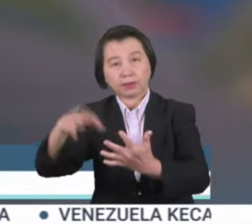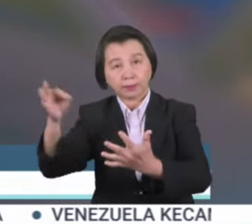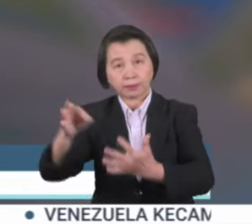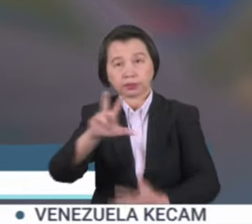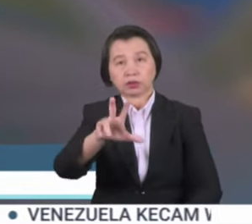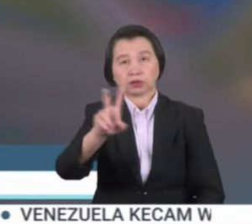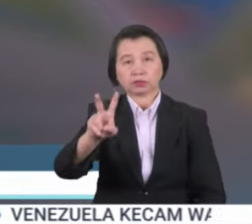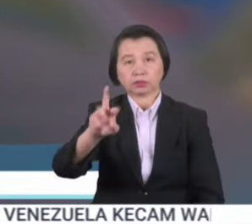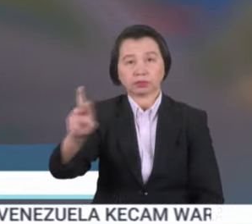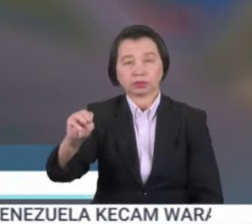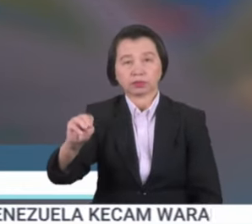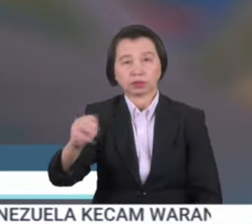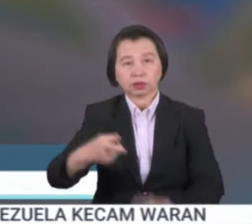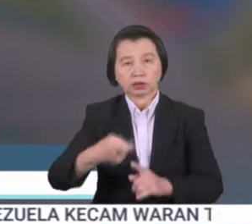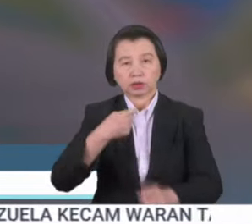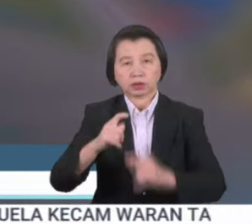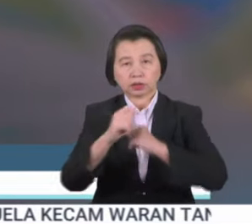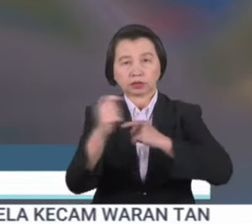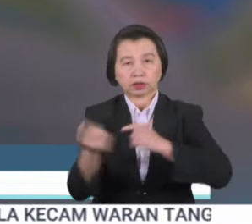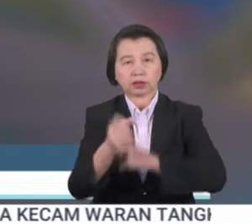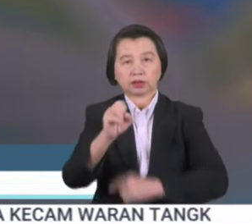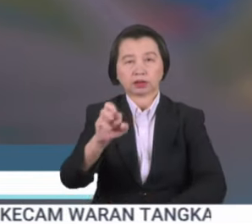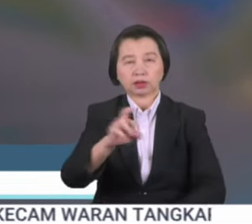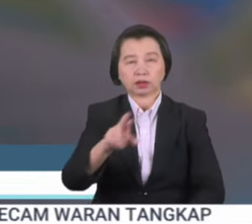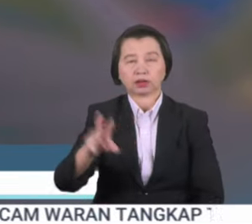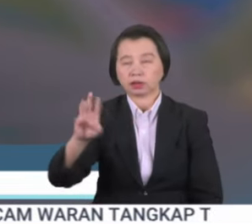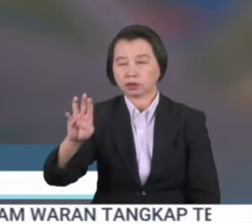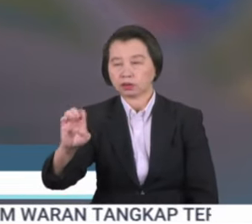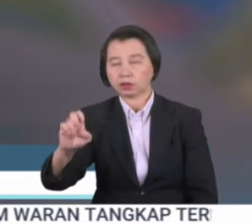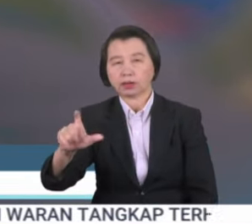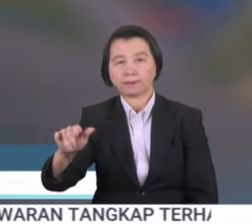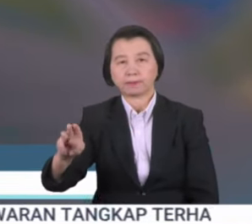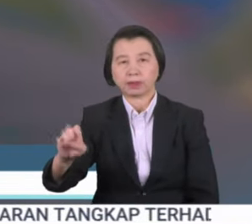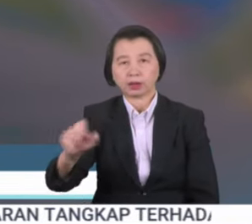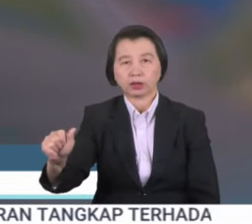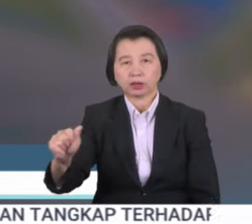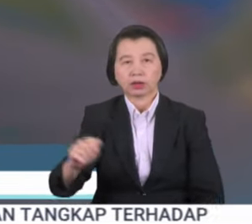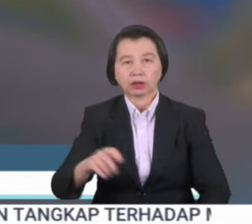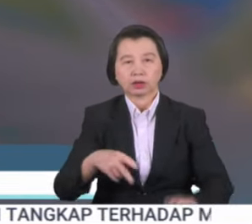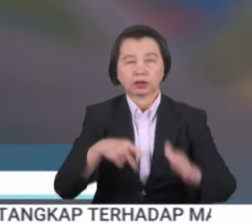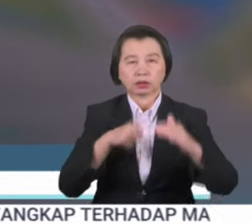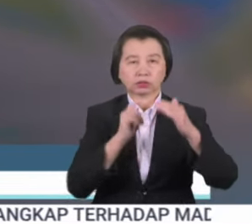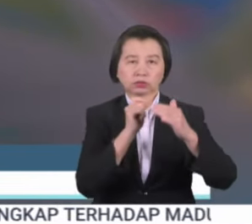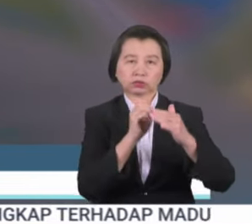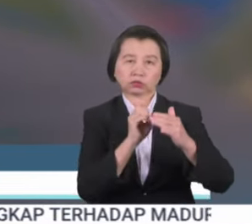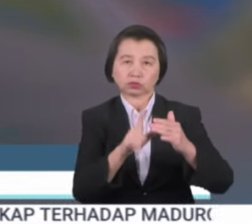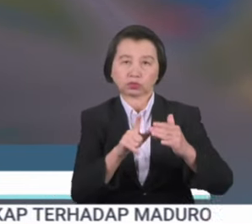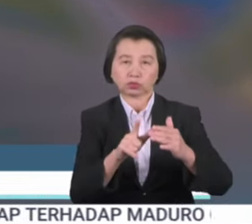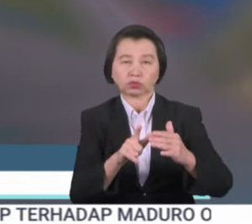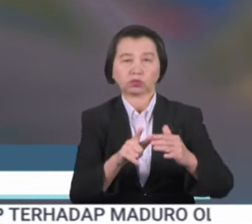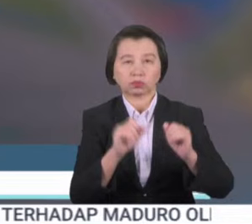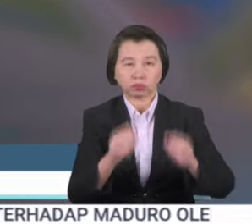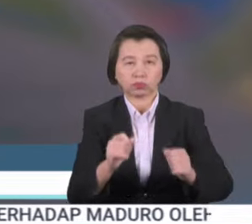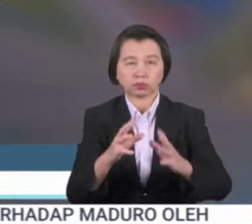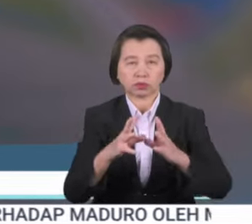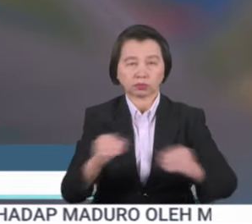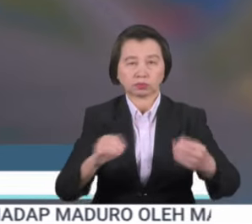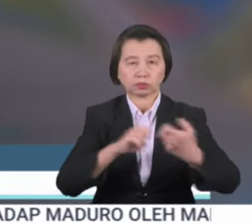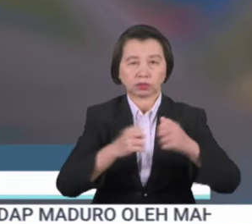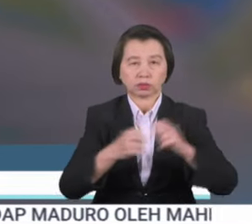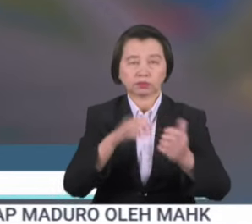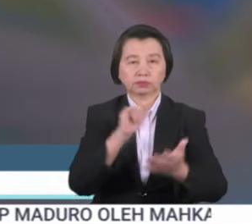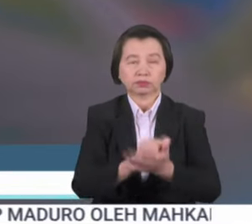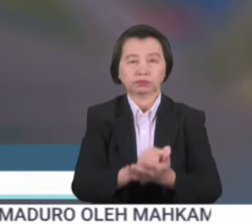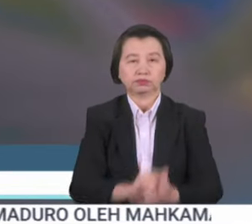32 meter dari Taman Sri Lembayung ke Plaza Tol Taman Sri Muda diyakini mampu mengatasi permasalahan